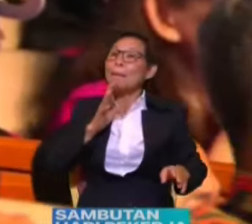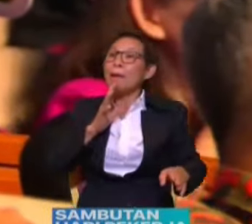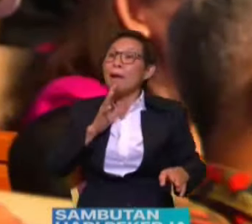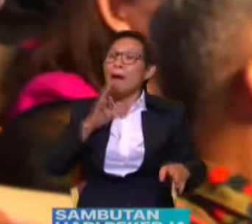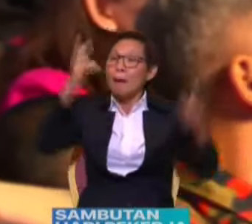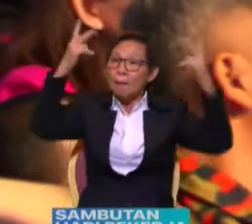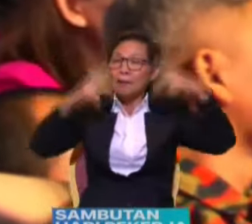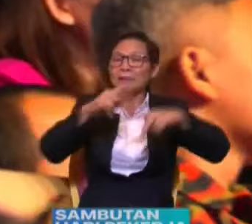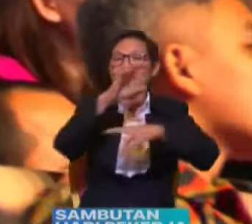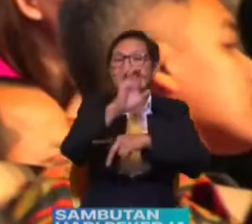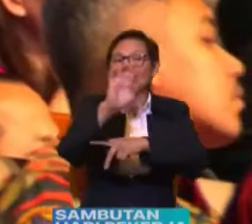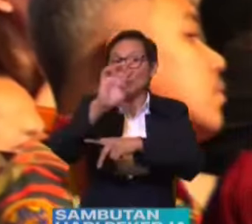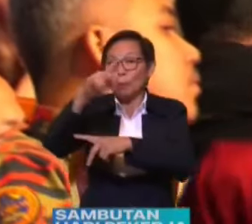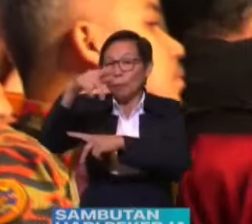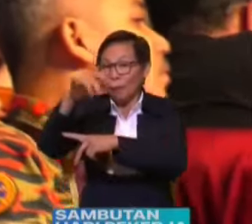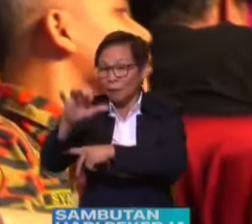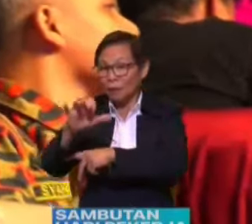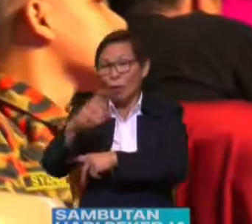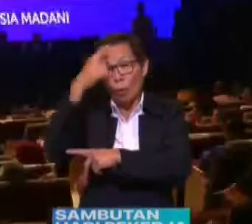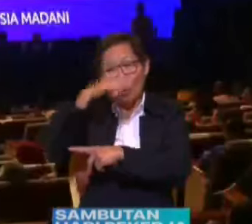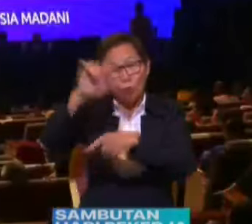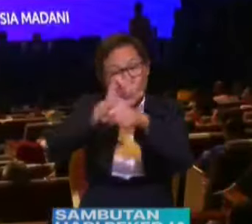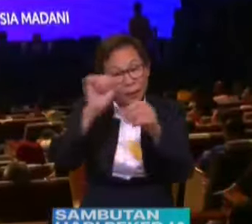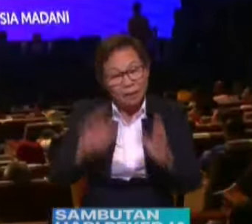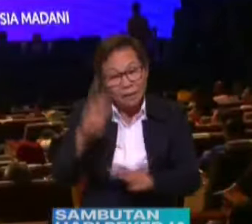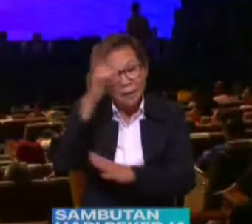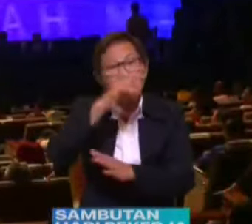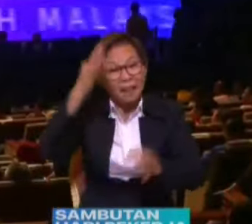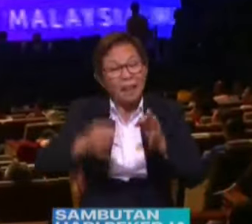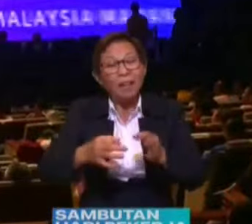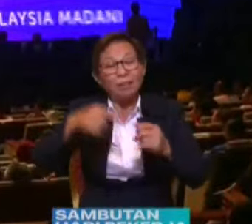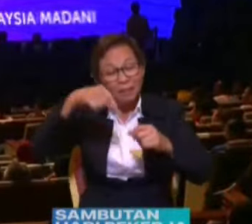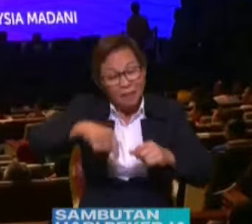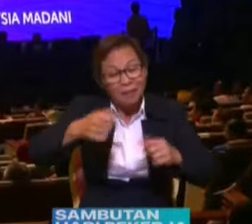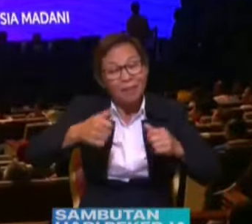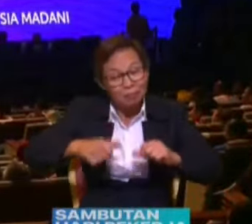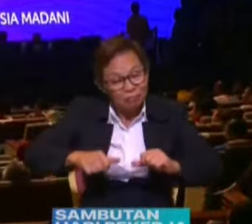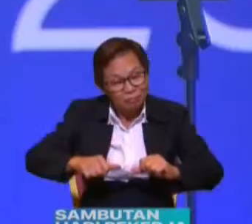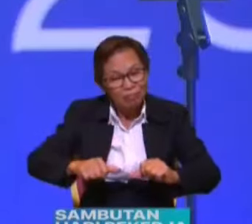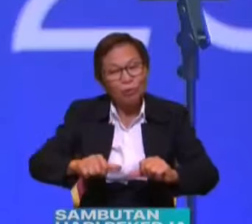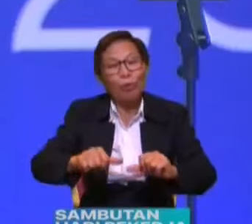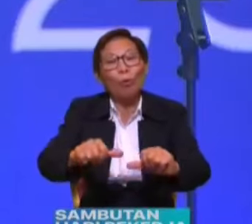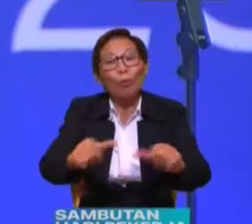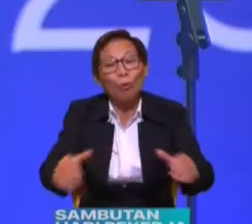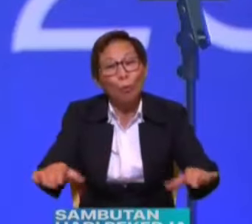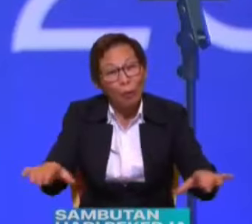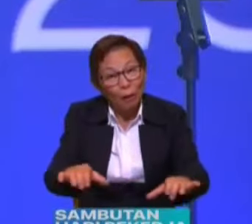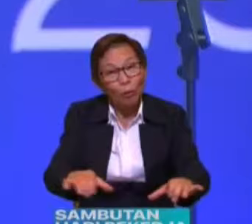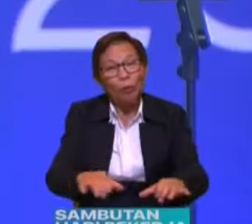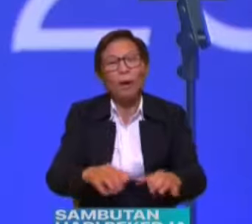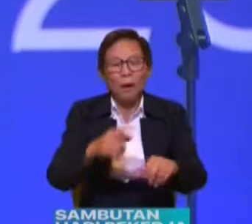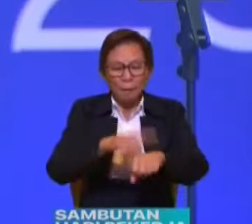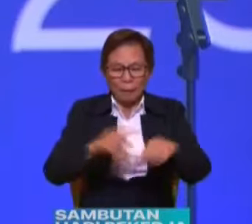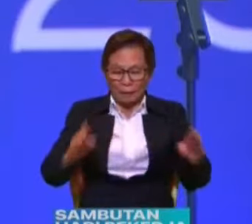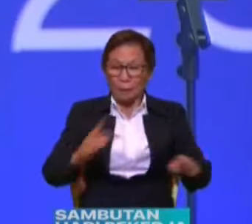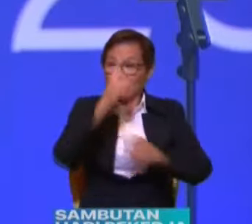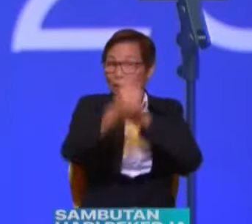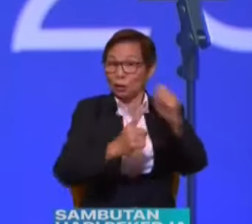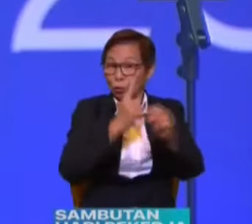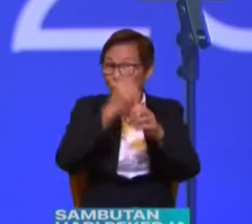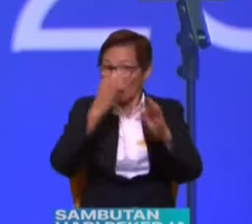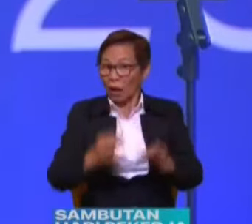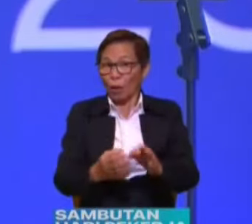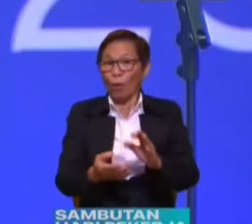awam. Kalau tren ini berlaku seperti ini, beri saya tempoh 1 tahun. Kalau ada tren